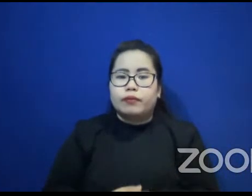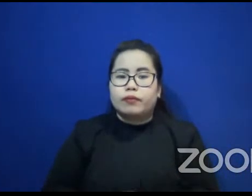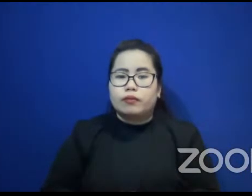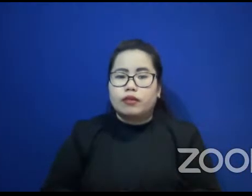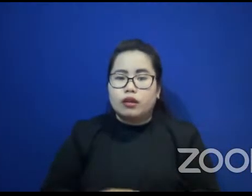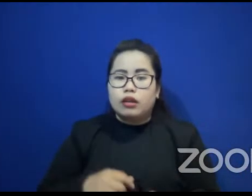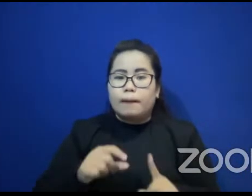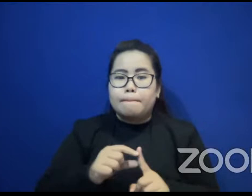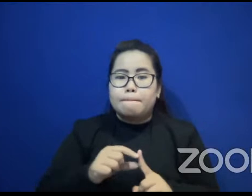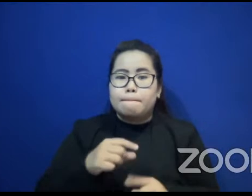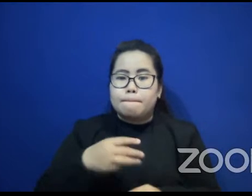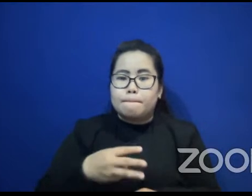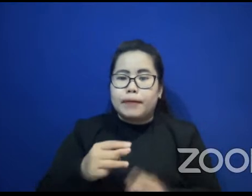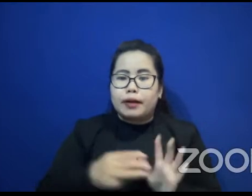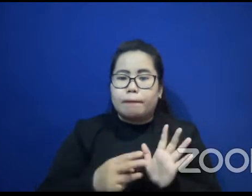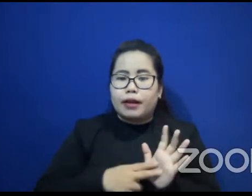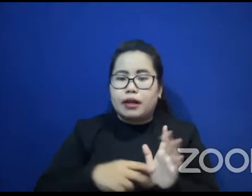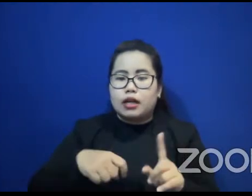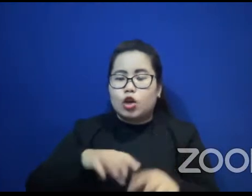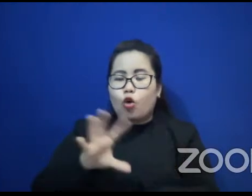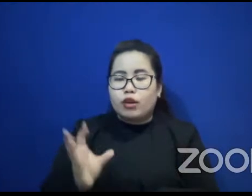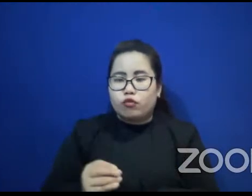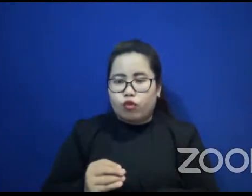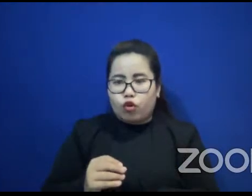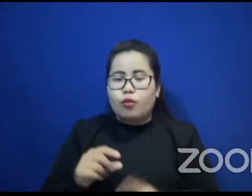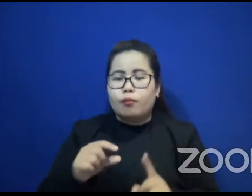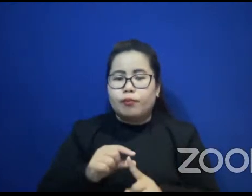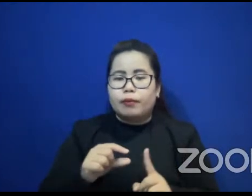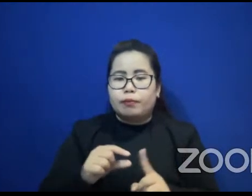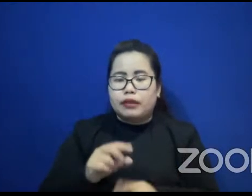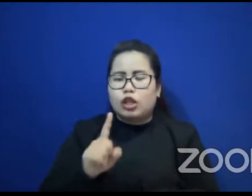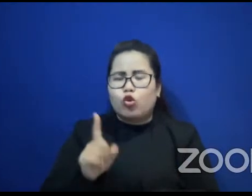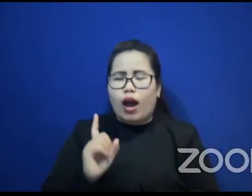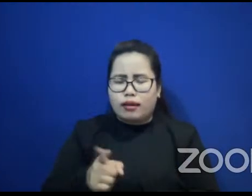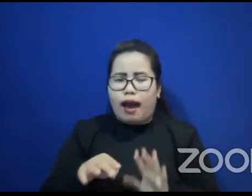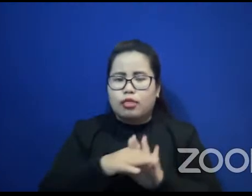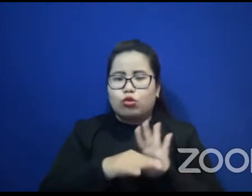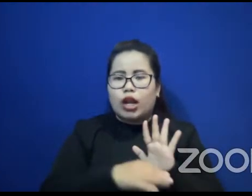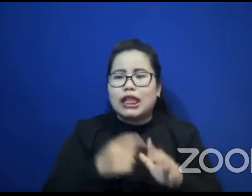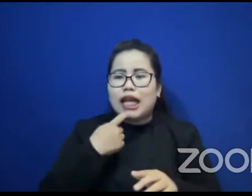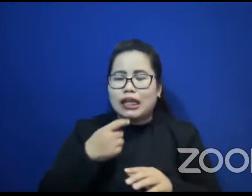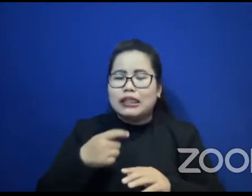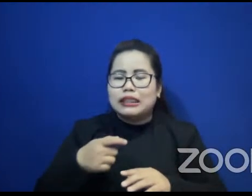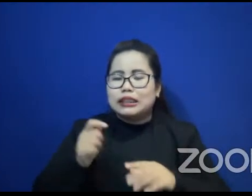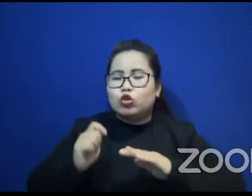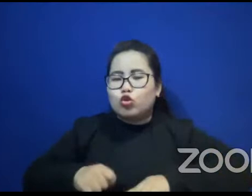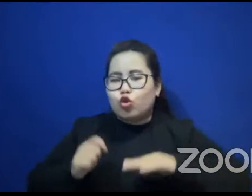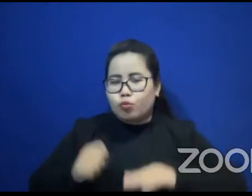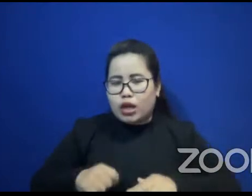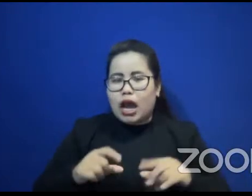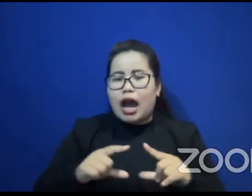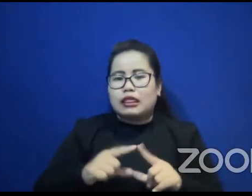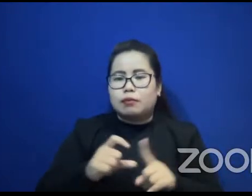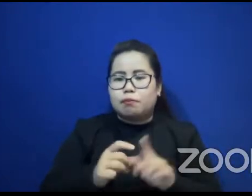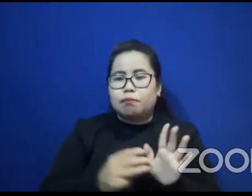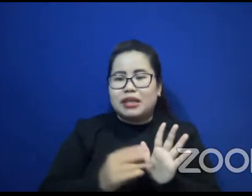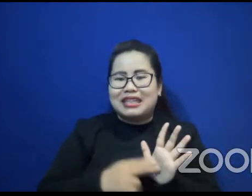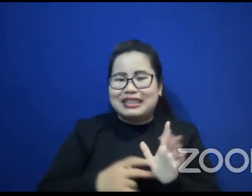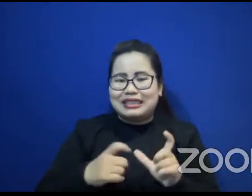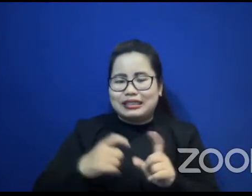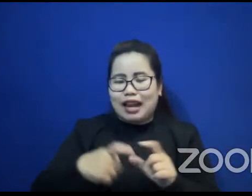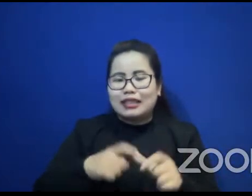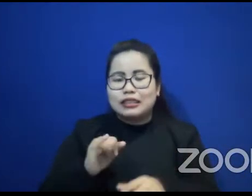permenkominfo di PP 71 itu juga sudah diatur ada sanksi administratif files dilakukan tapi memang